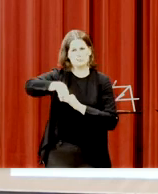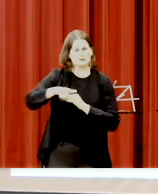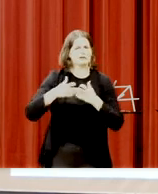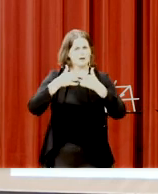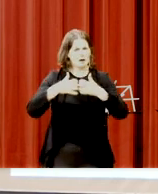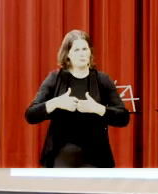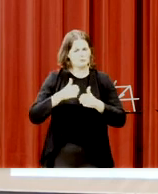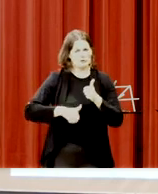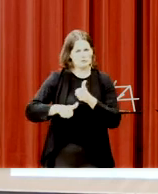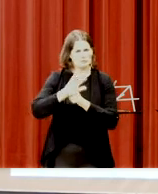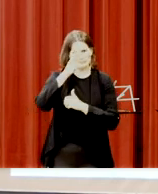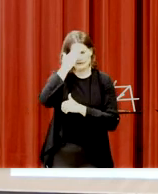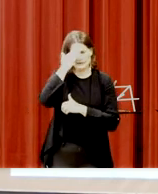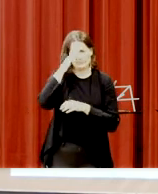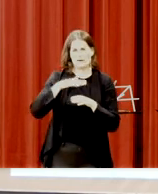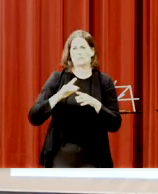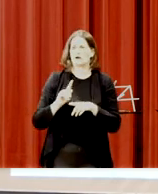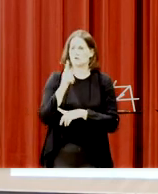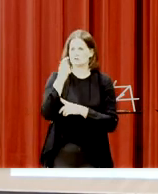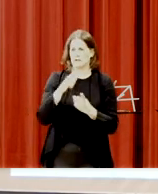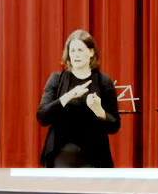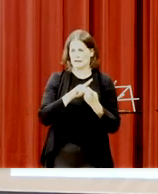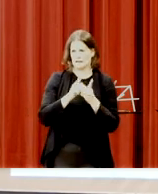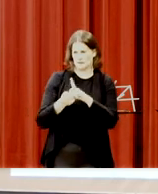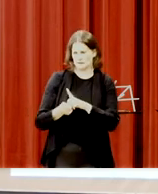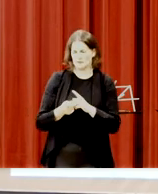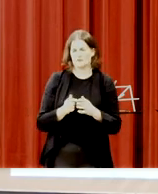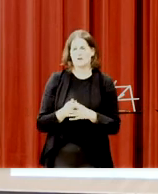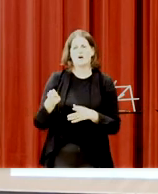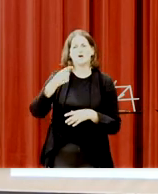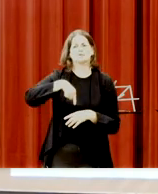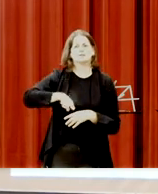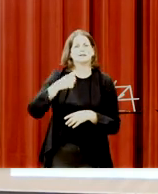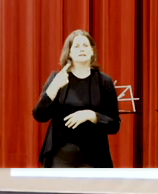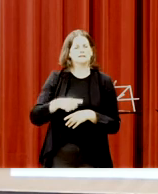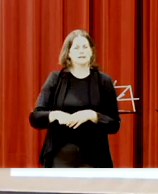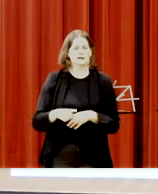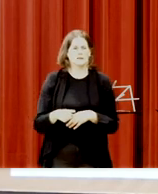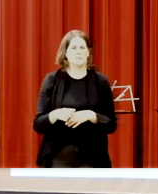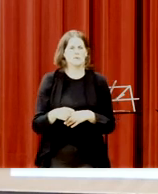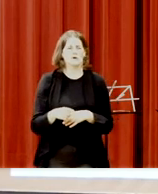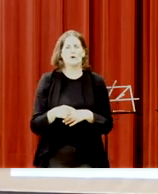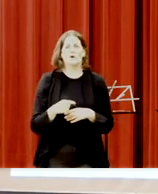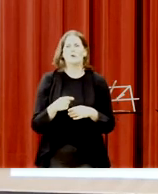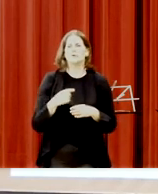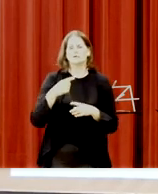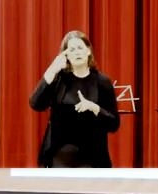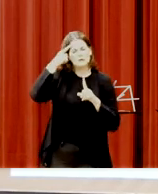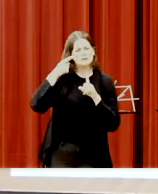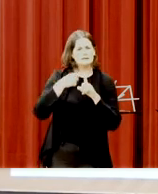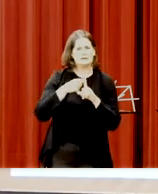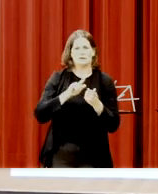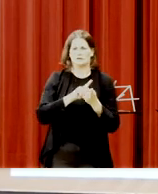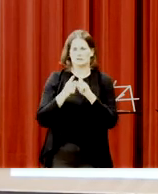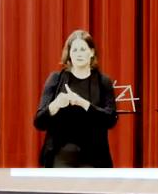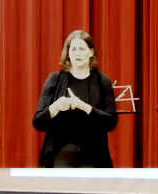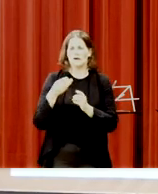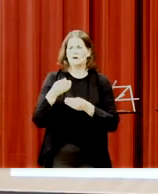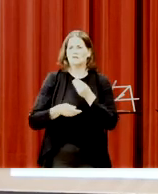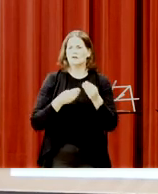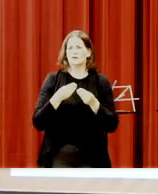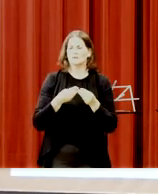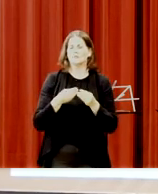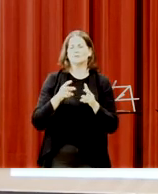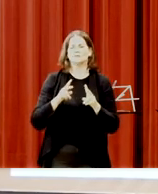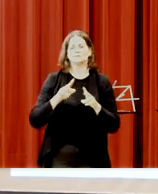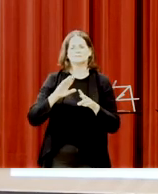ho fem basant-nos en uns pilars, i això és molt fonamental, la consolidació del model integral de la recerca i la innovació, posicionar Catalunya com